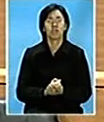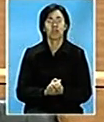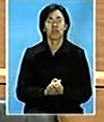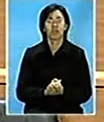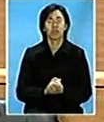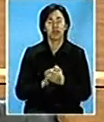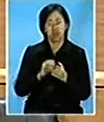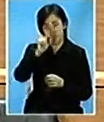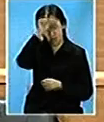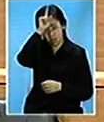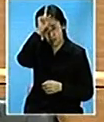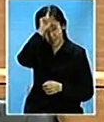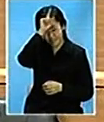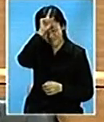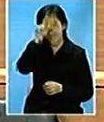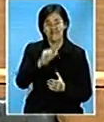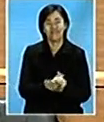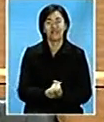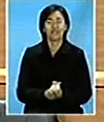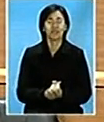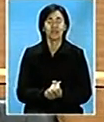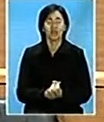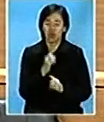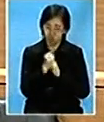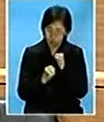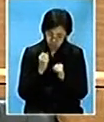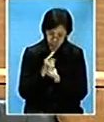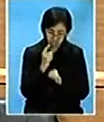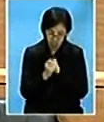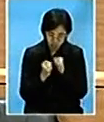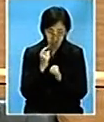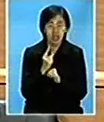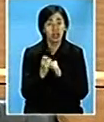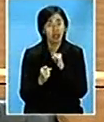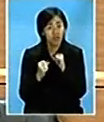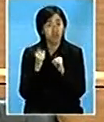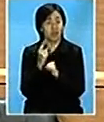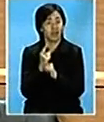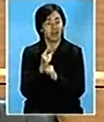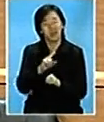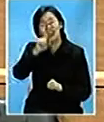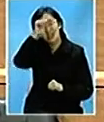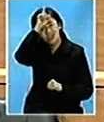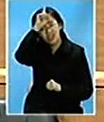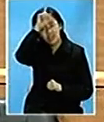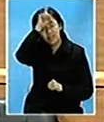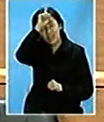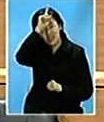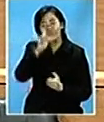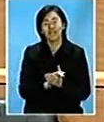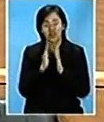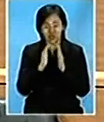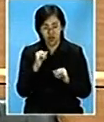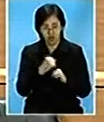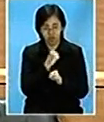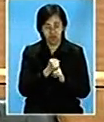ในประเทศเยอรมันเนี่ยนะครับมีแต่ละปีเนี่ยมีผู้เข้ารับฝึก